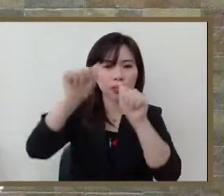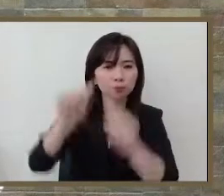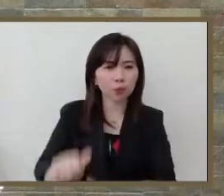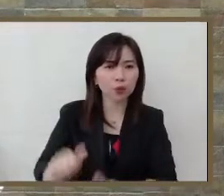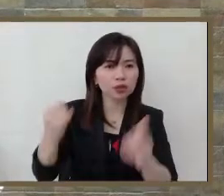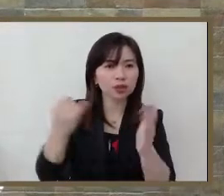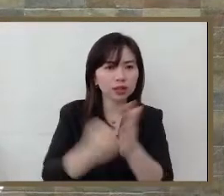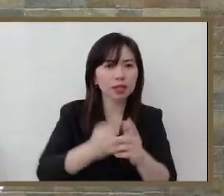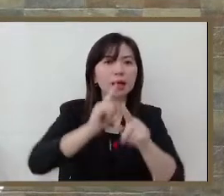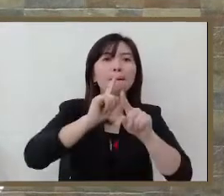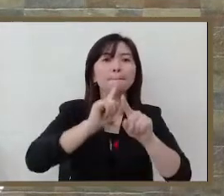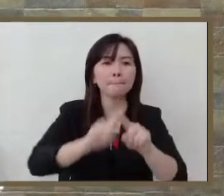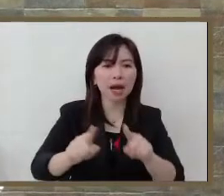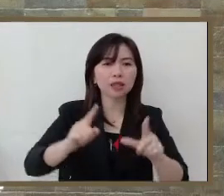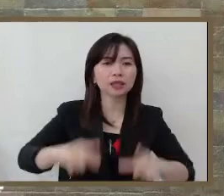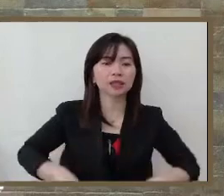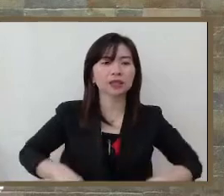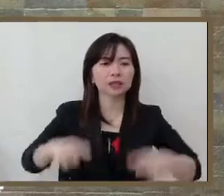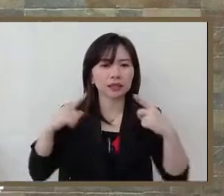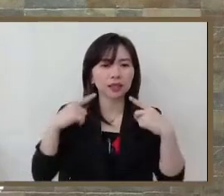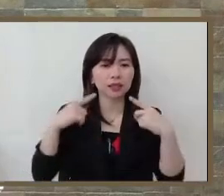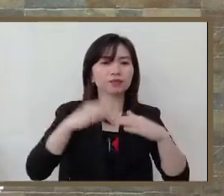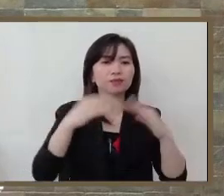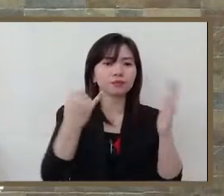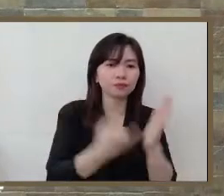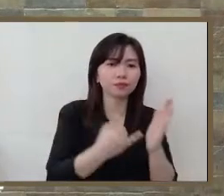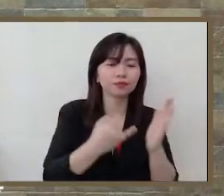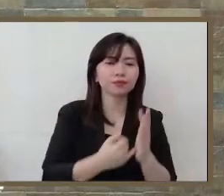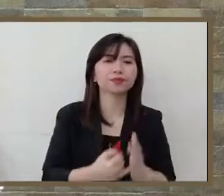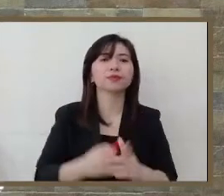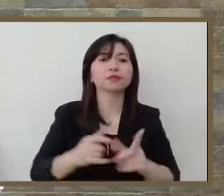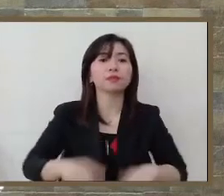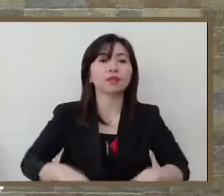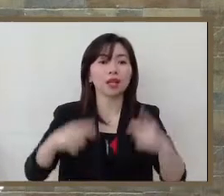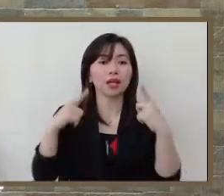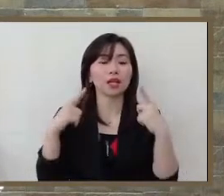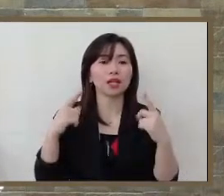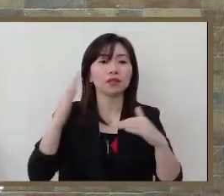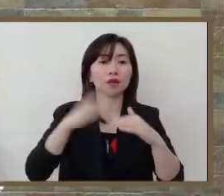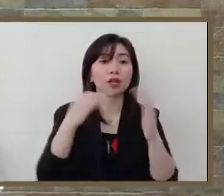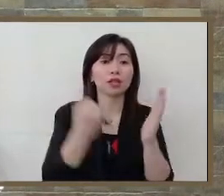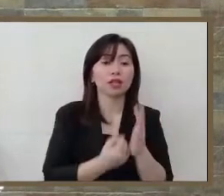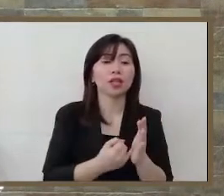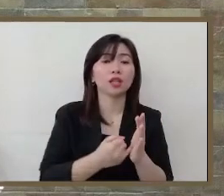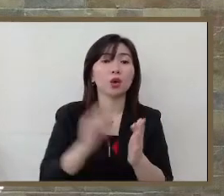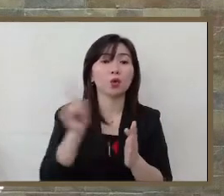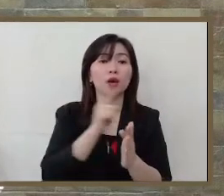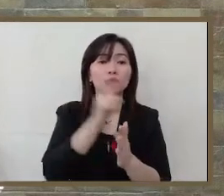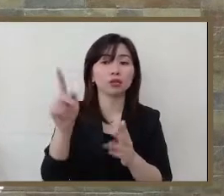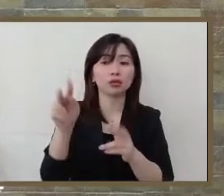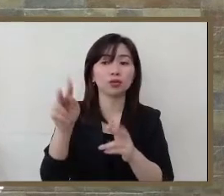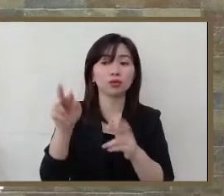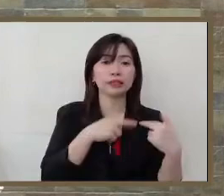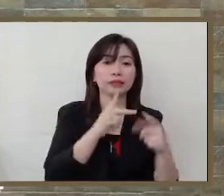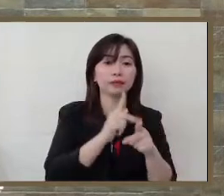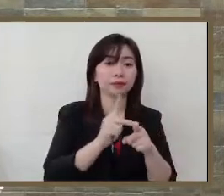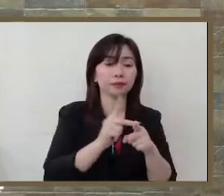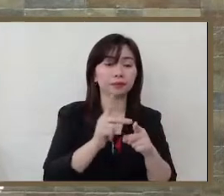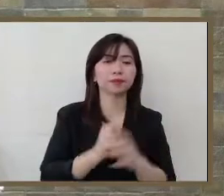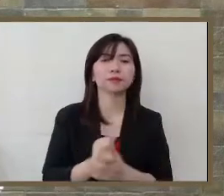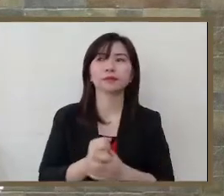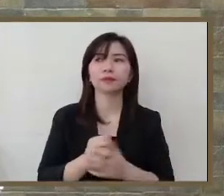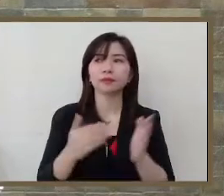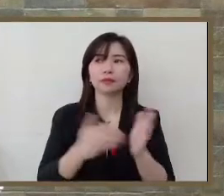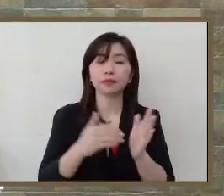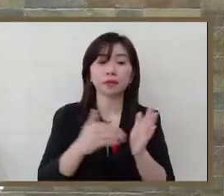Just live your life according to the principle na natatanggap mo. Imagine niyo po, ito po mga pastor po na ito. Bago